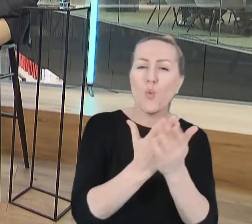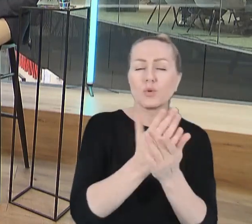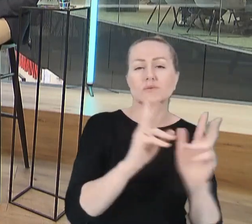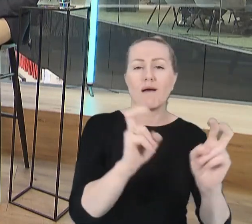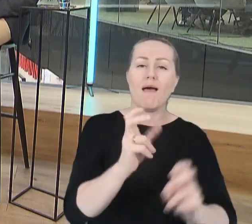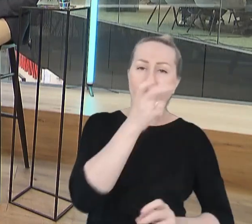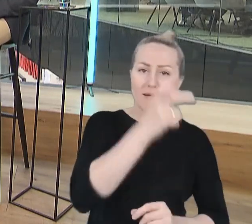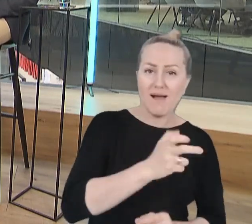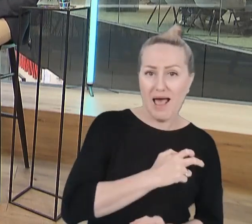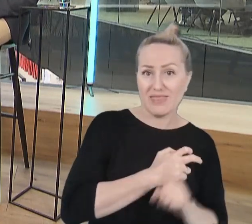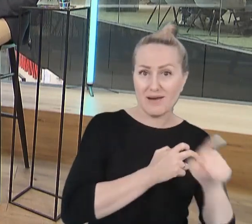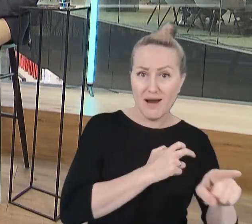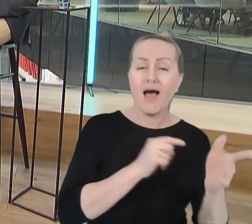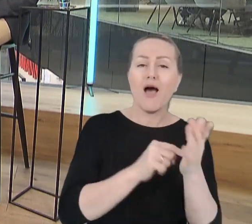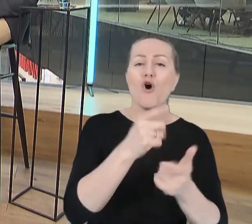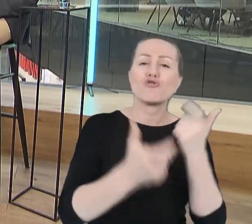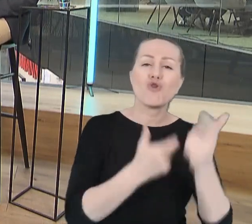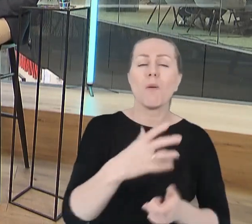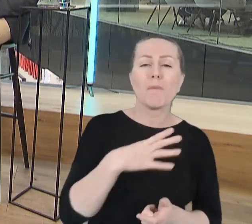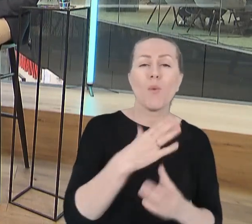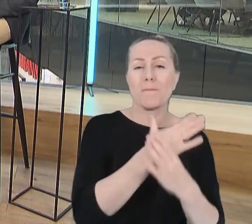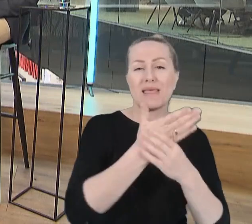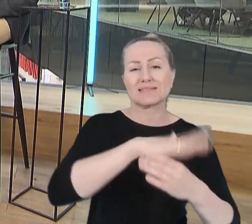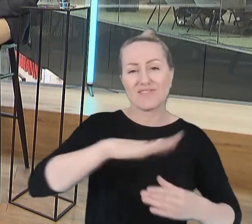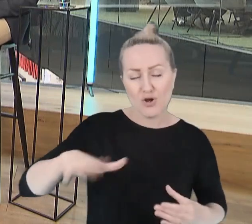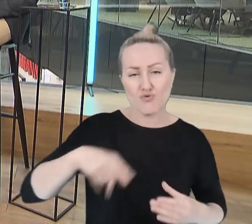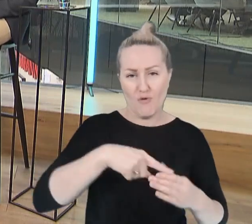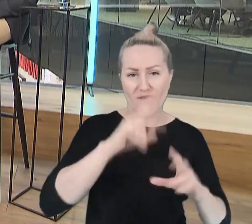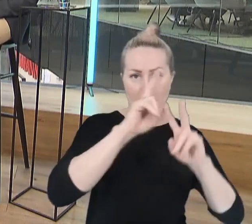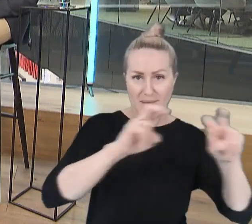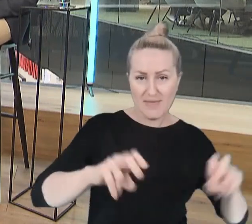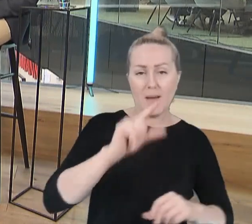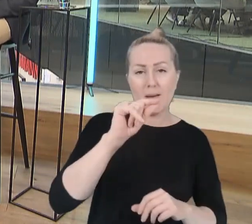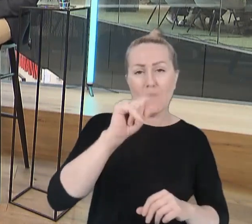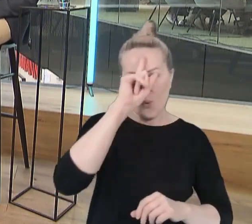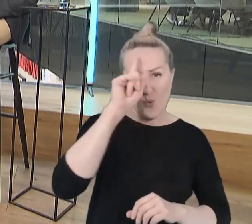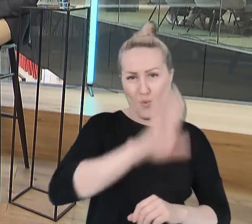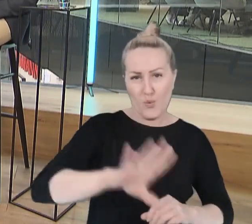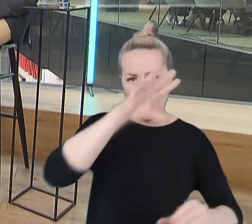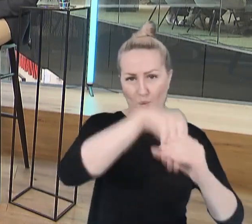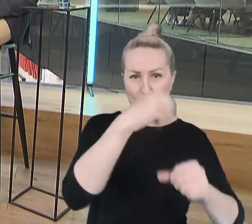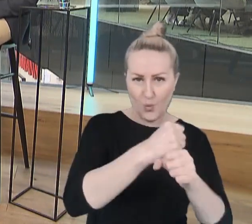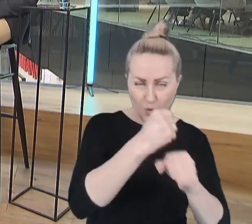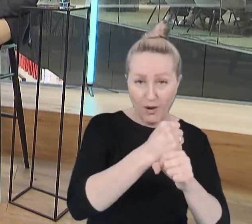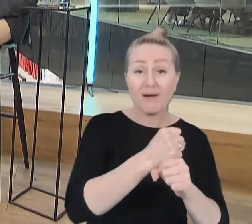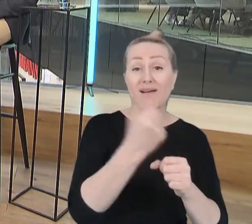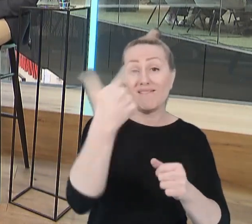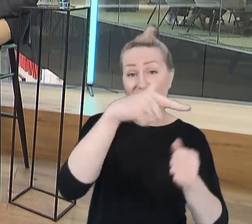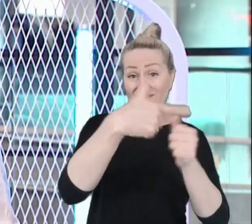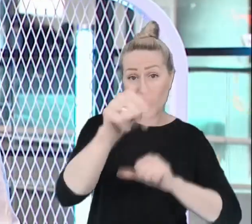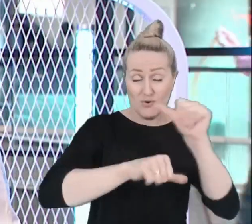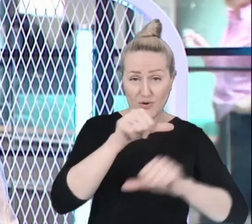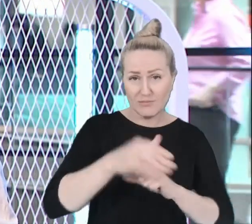zrobiła takie międzynarodowe badanie People at Work w 2022 roku i to jest, objęła